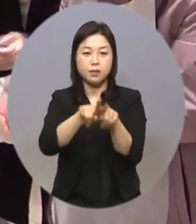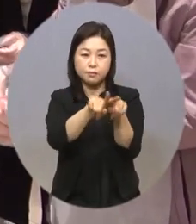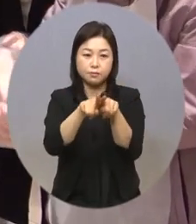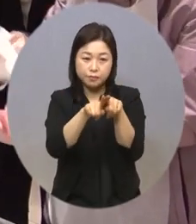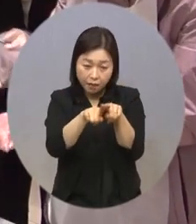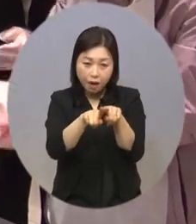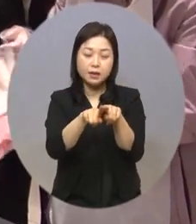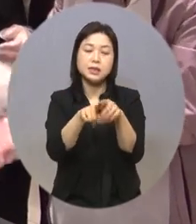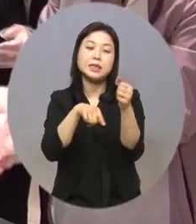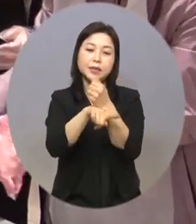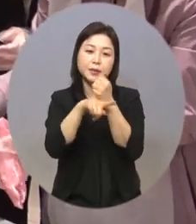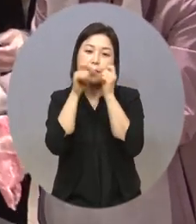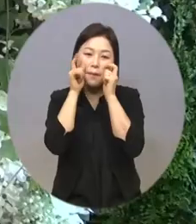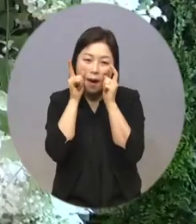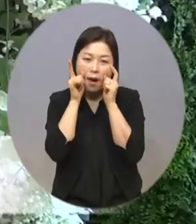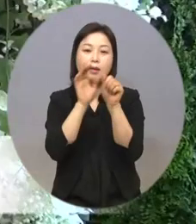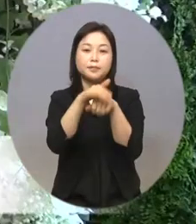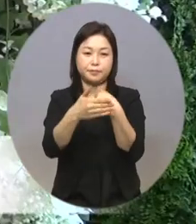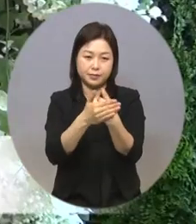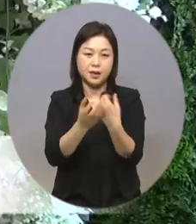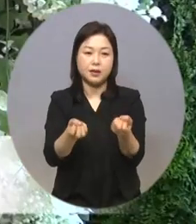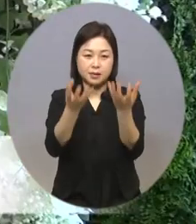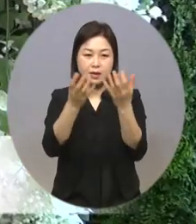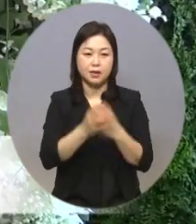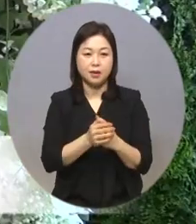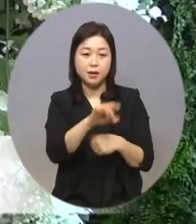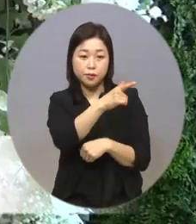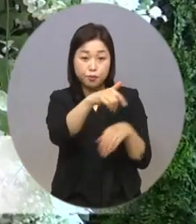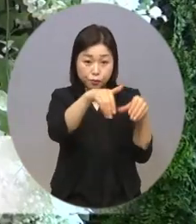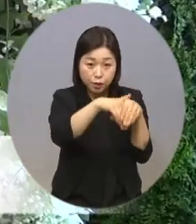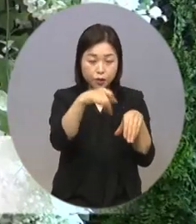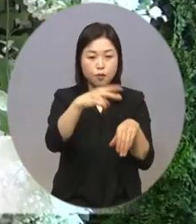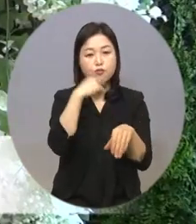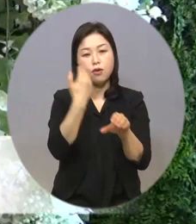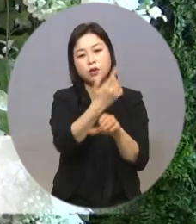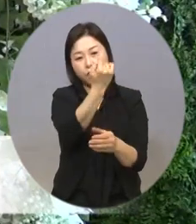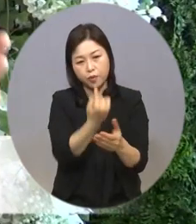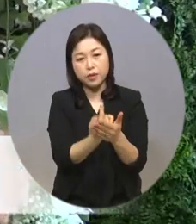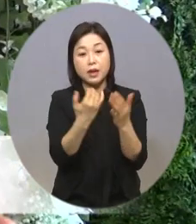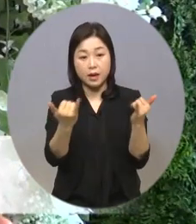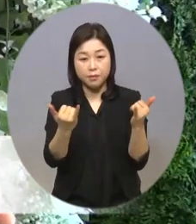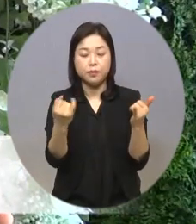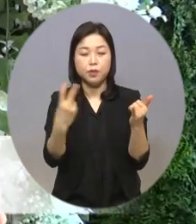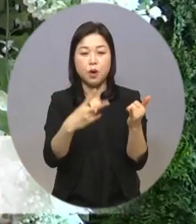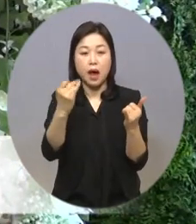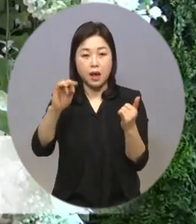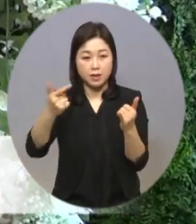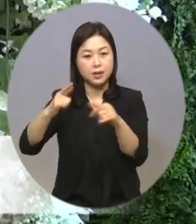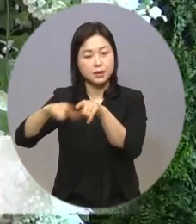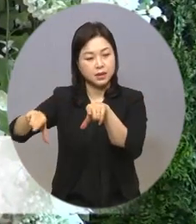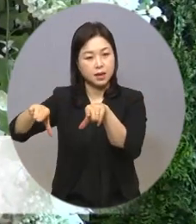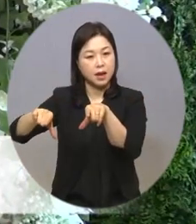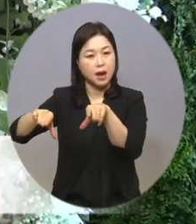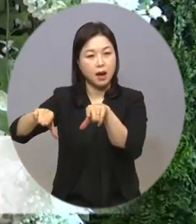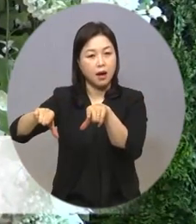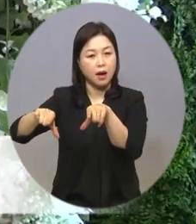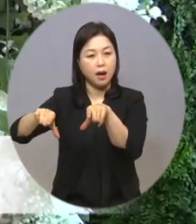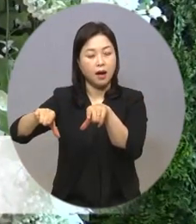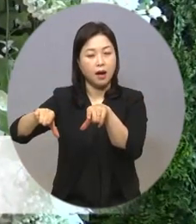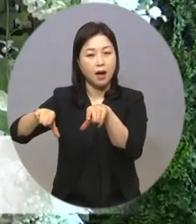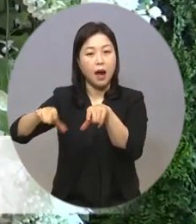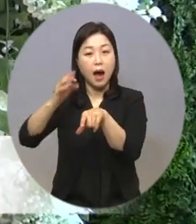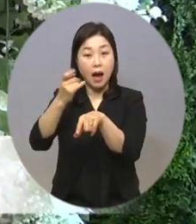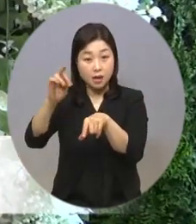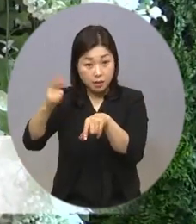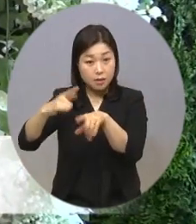의미를 깨닫는 행사였습니다. 다문화뿐만 아니라 북한이탈 주민 그리고 일반 시민, 아산 시민까지 모두 참여해서 그